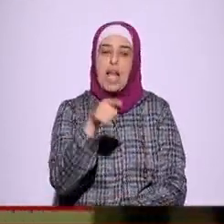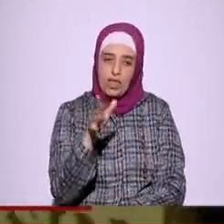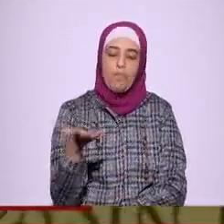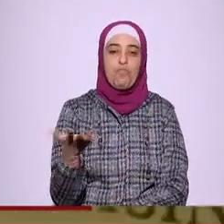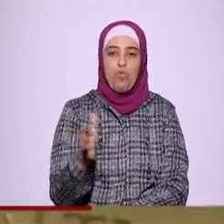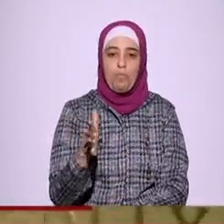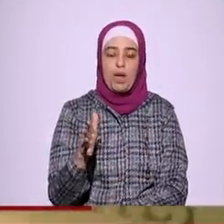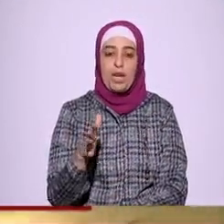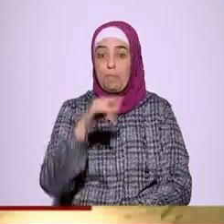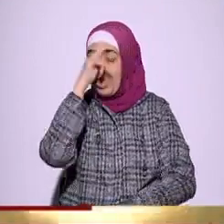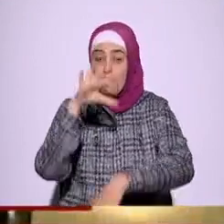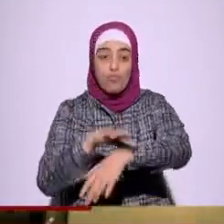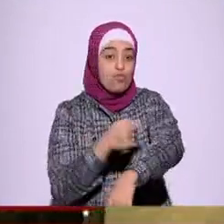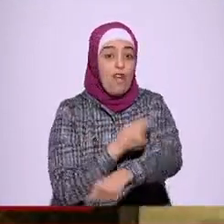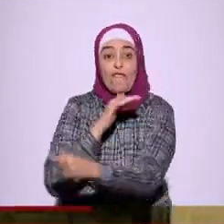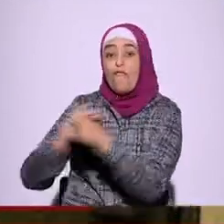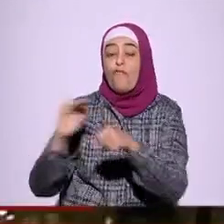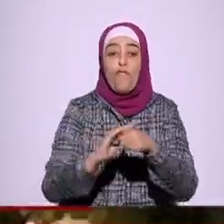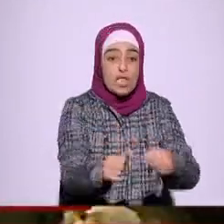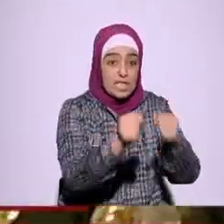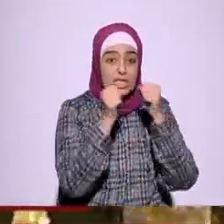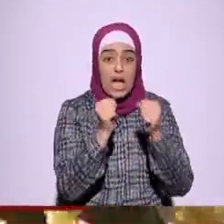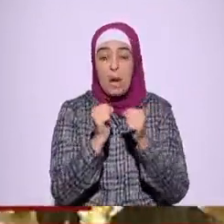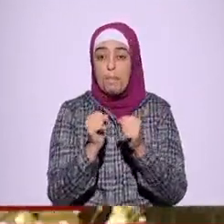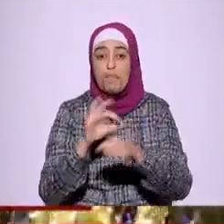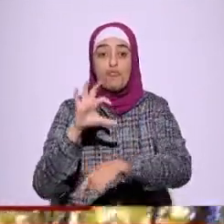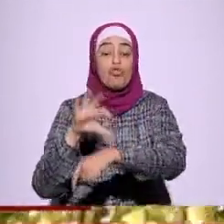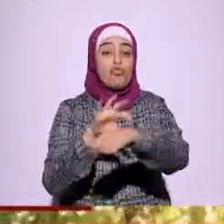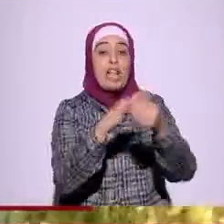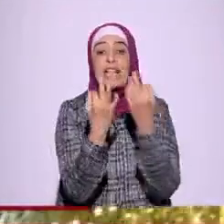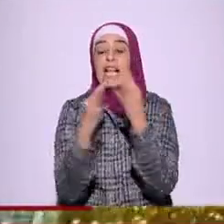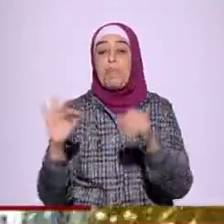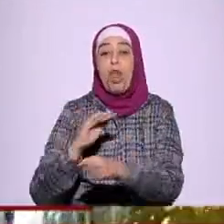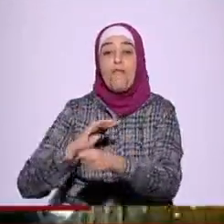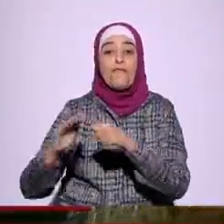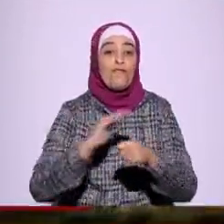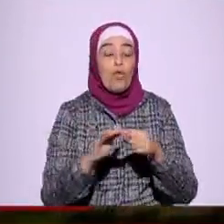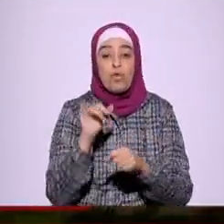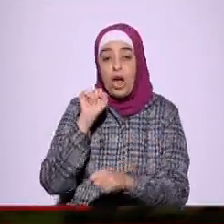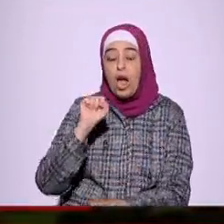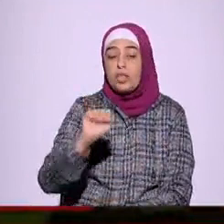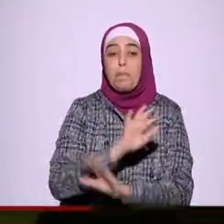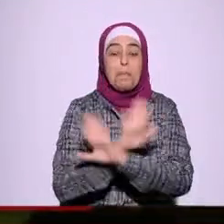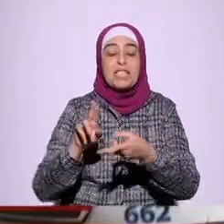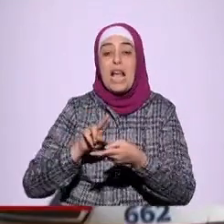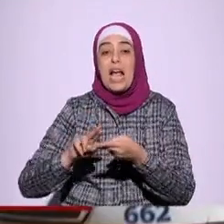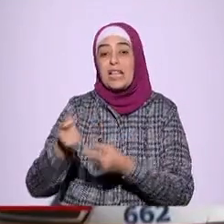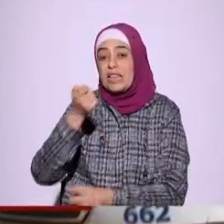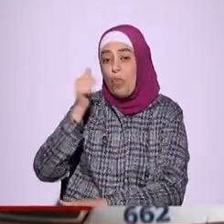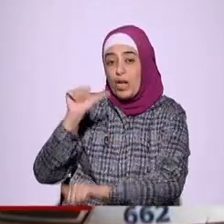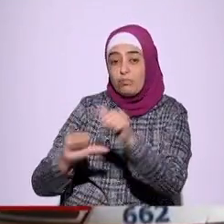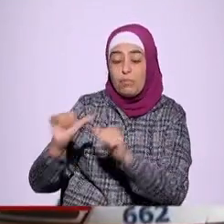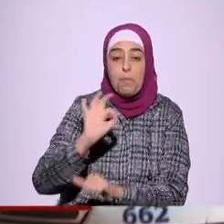إلى شل القطاع الطبي، بمعنى أن تتحول كل المستشفيات إلى مستشفيات تعالج فقط